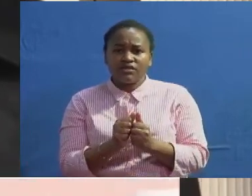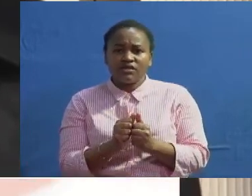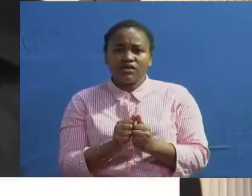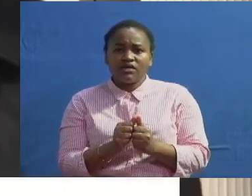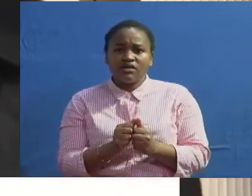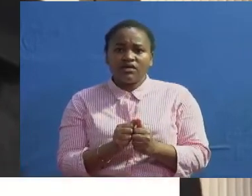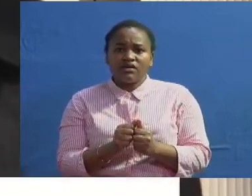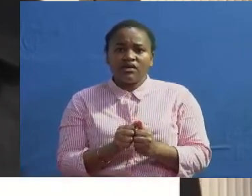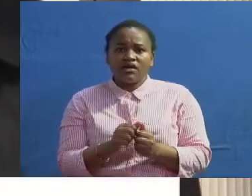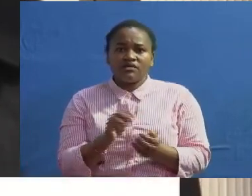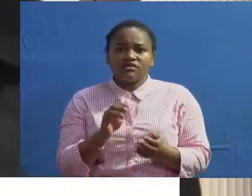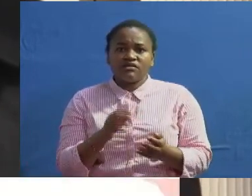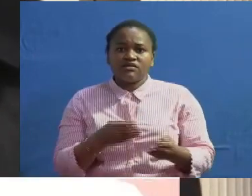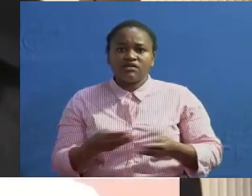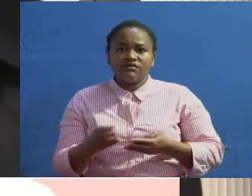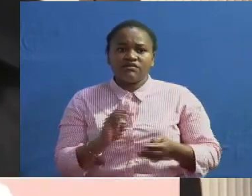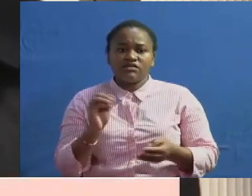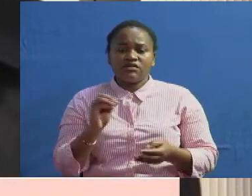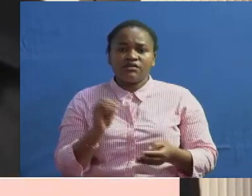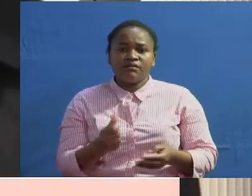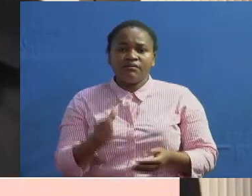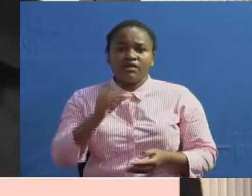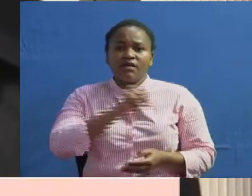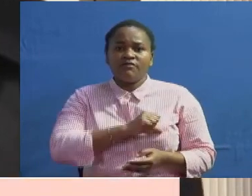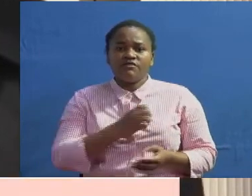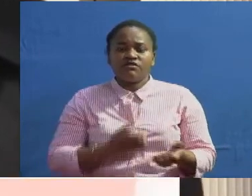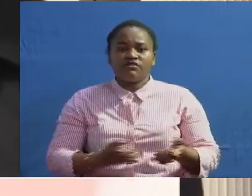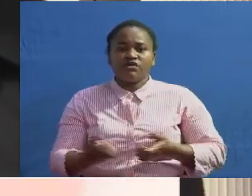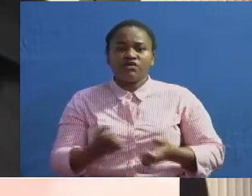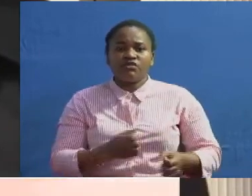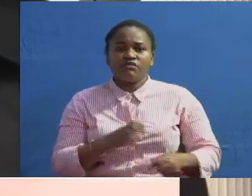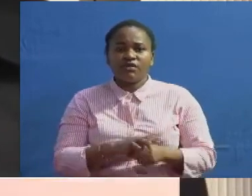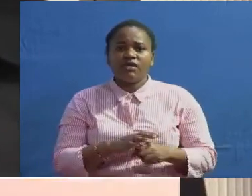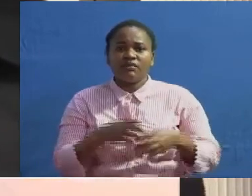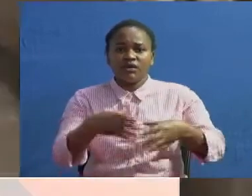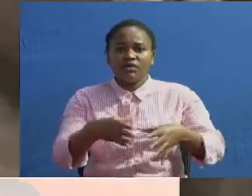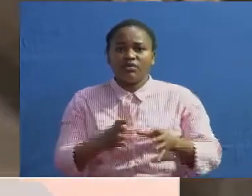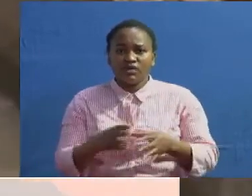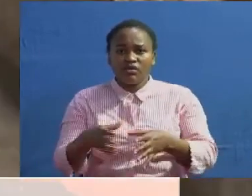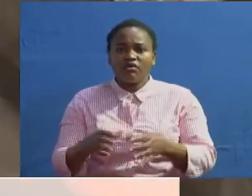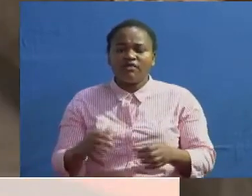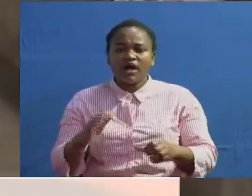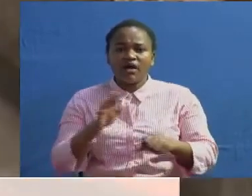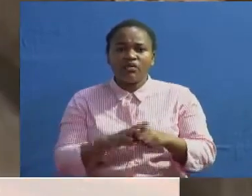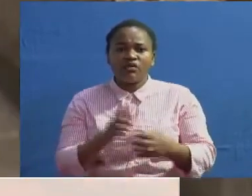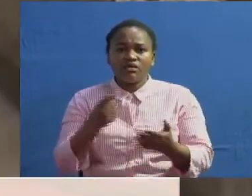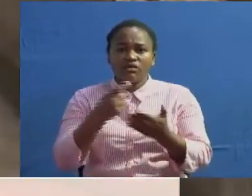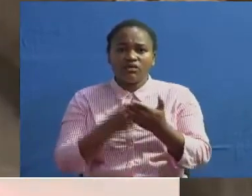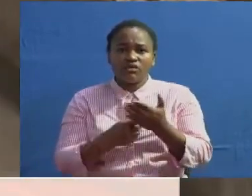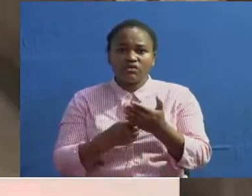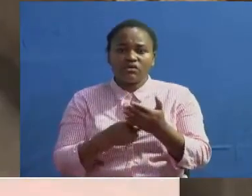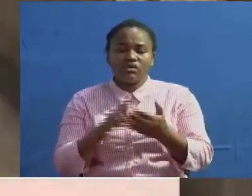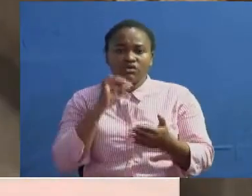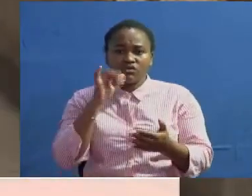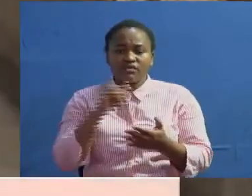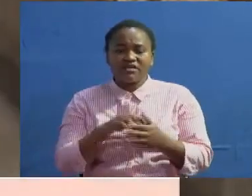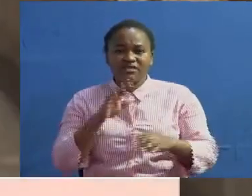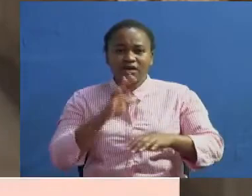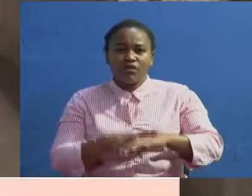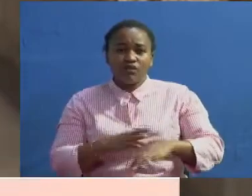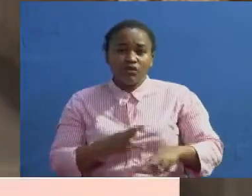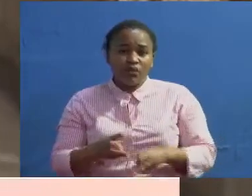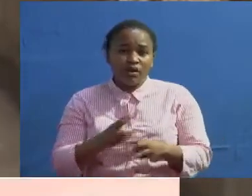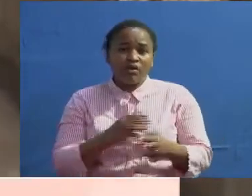ambayo hayahudumiwi. Faida za kiuchumi kwa jamii zinazopata nishati kwa bei nafuu ni kubwa, kwa hiyo ni mfumo mzuri